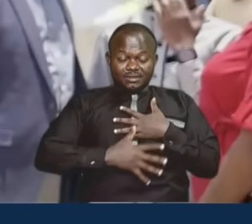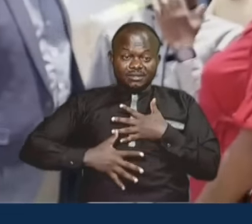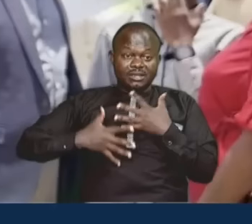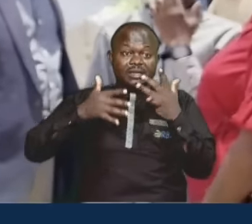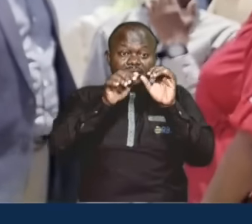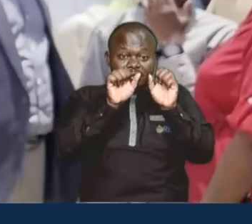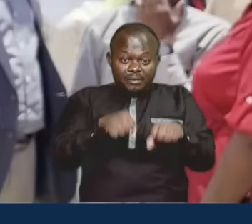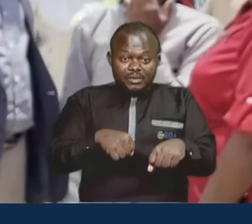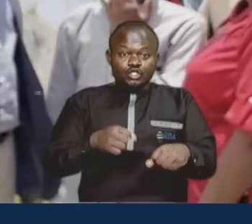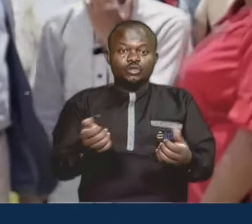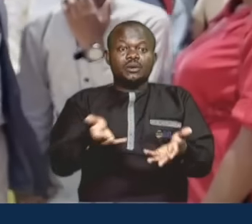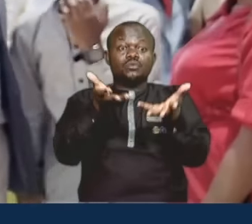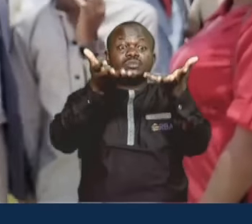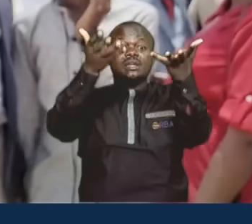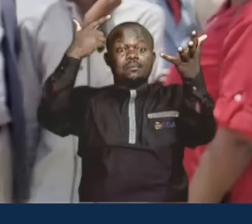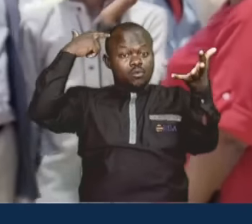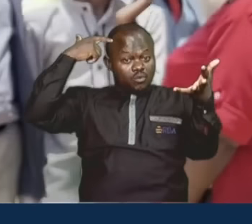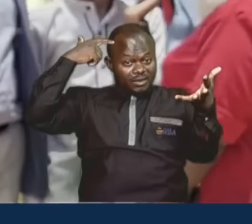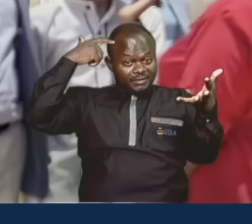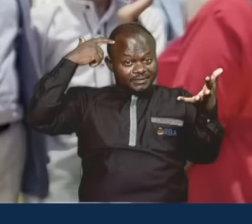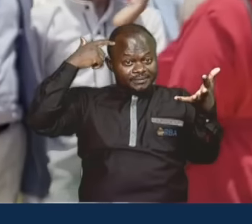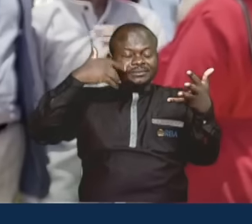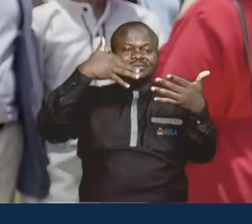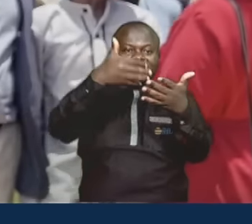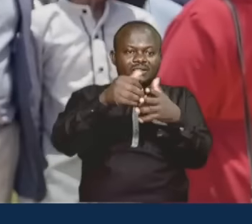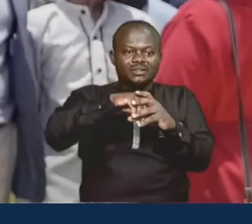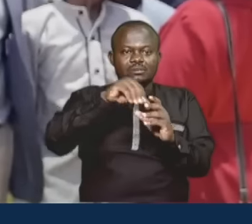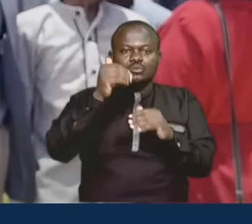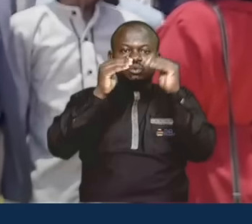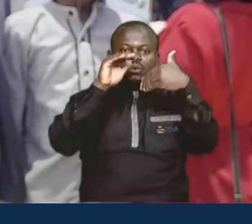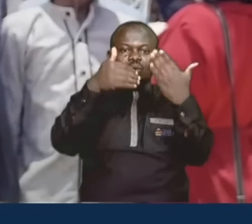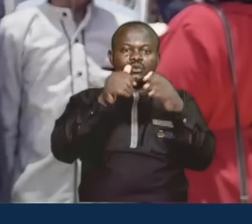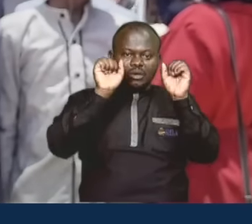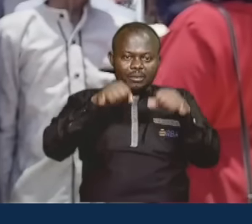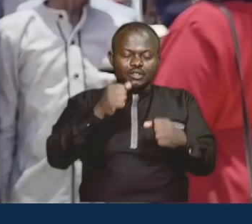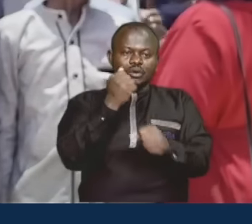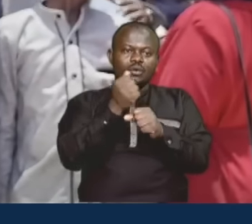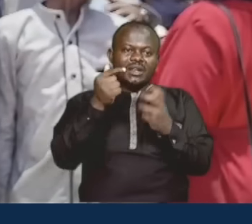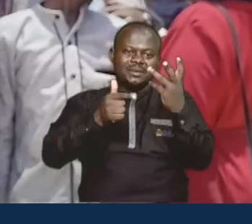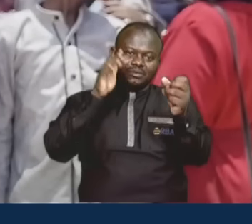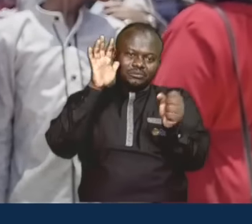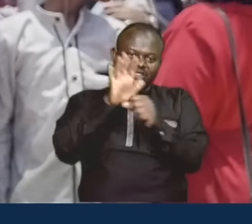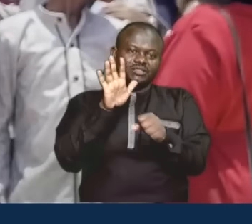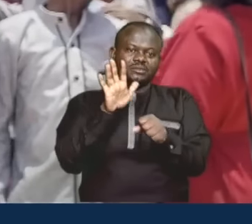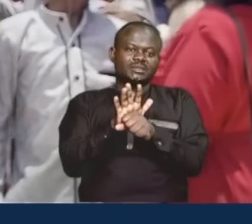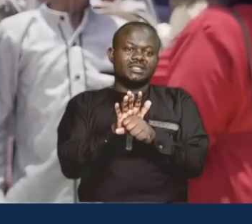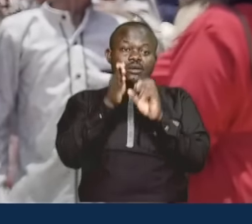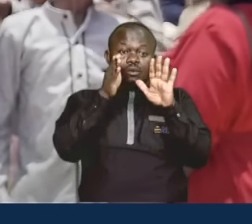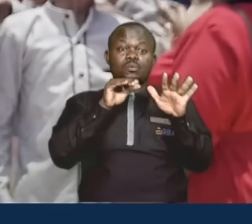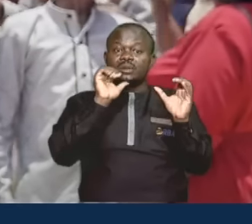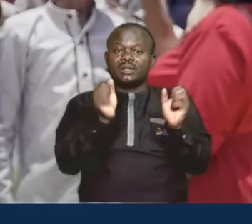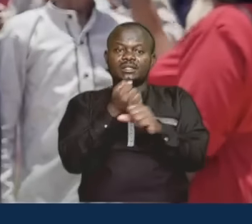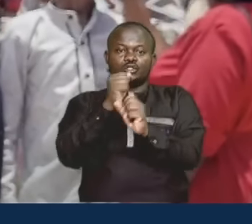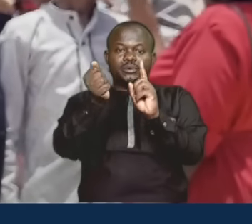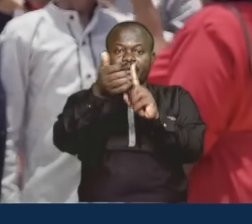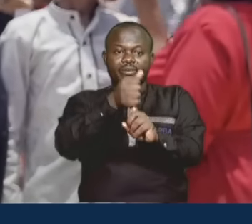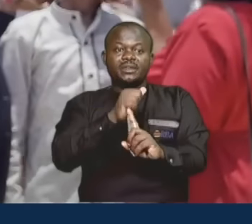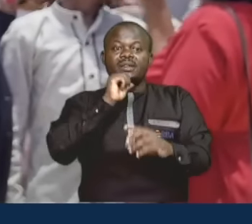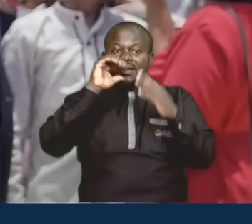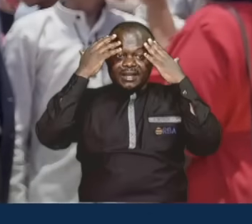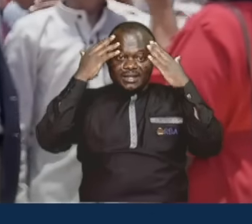byashobora kukuzamura bikakugeza ku rundi rwego ukaba wakora byinshi cyane umuntu atageraho